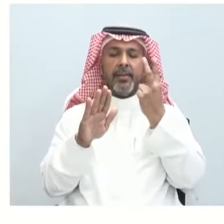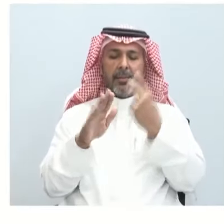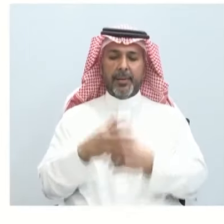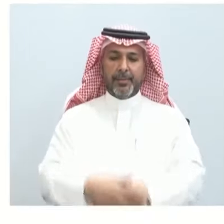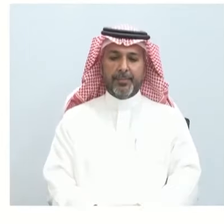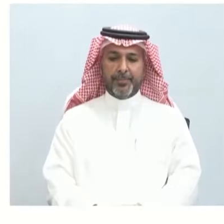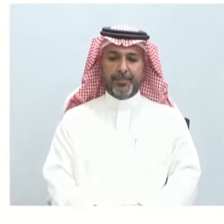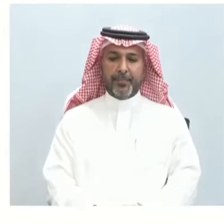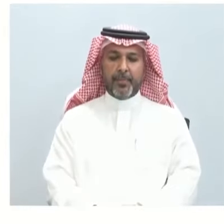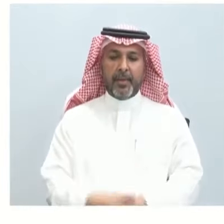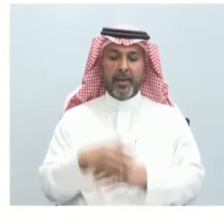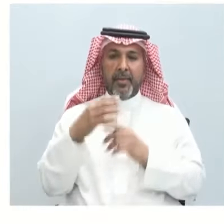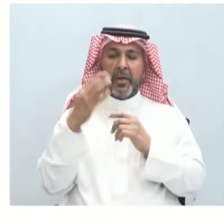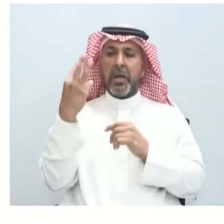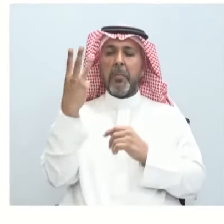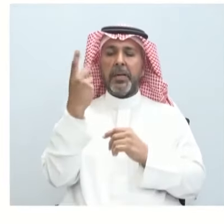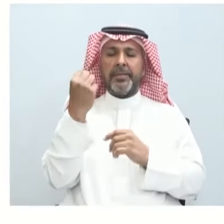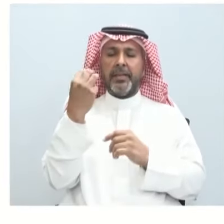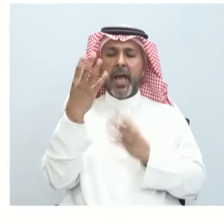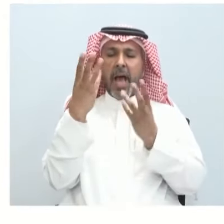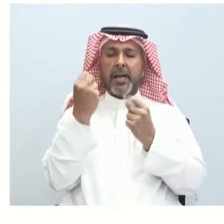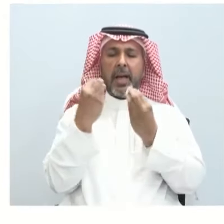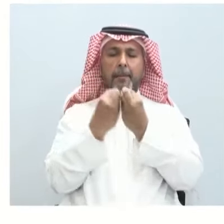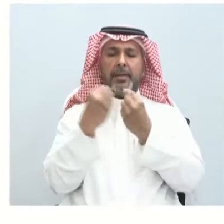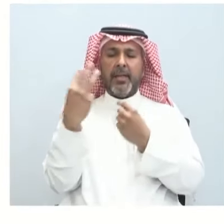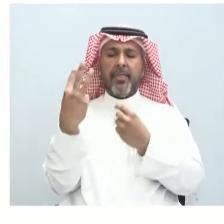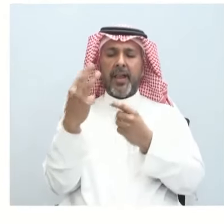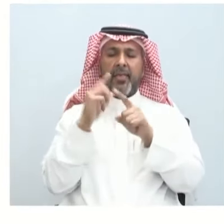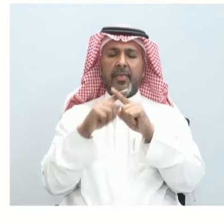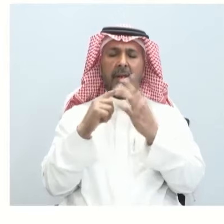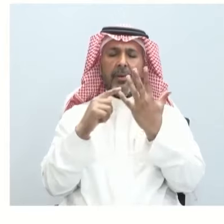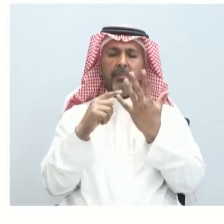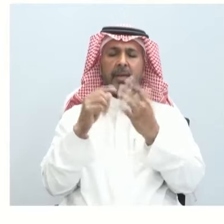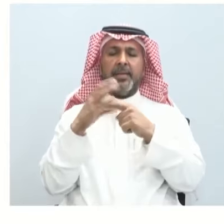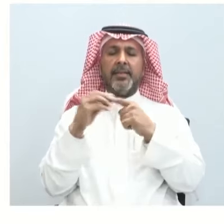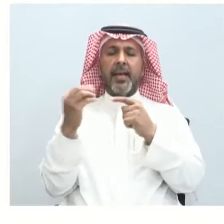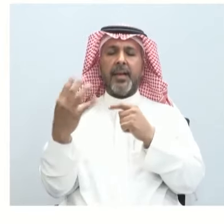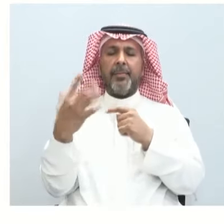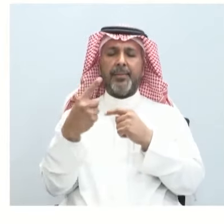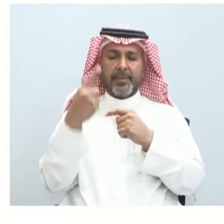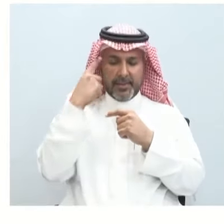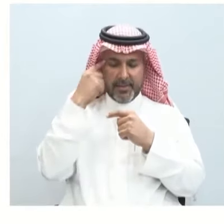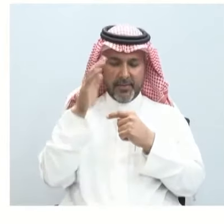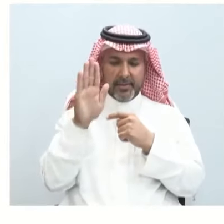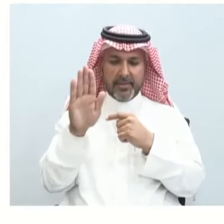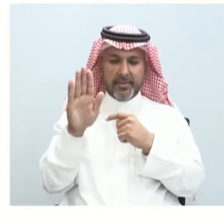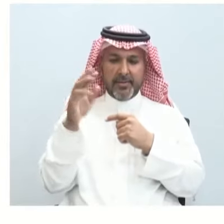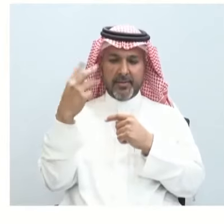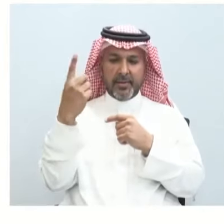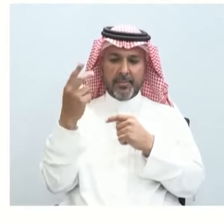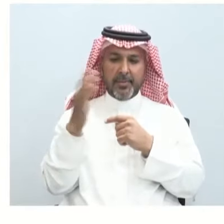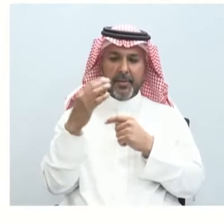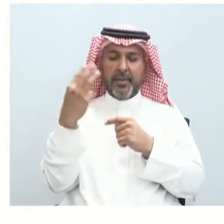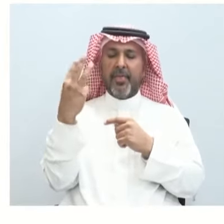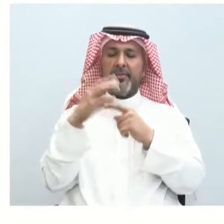الناتج العدد مع العدد والمعامل الحرف يبقى كما هو لعدم وجود معامل اخر اذا سالب 15 سين تربيع